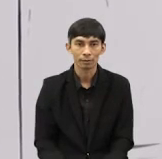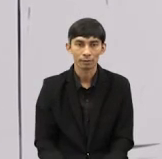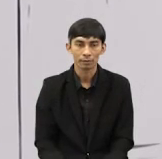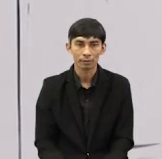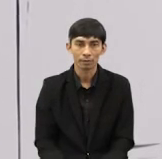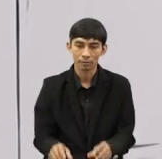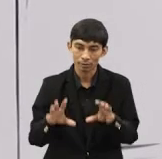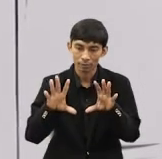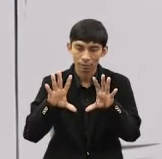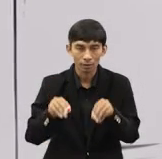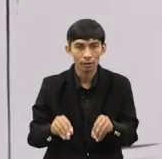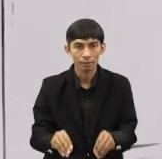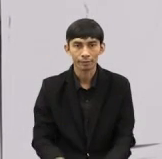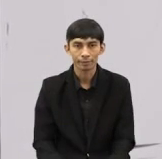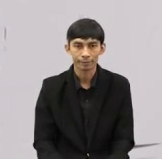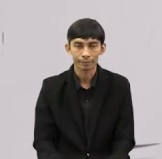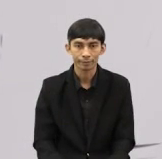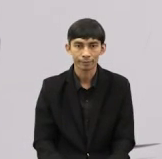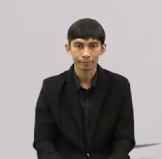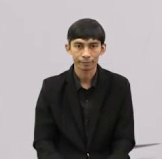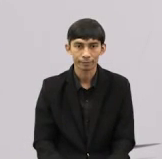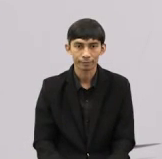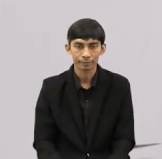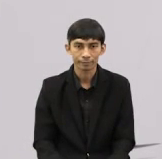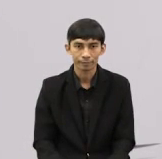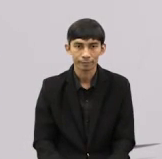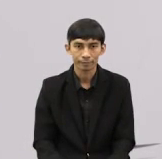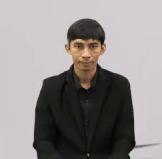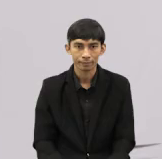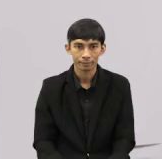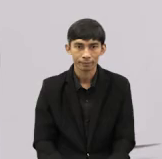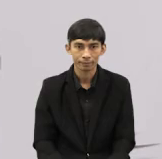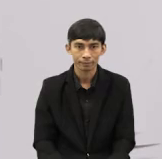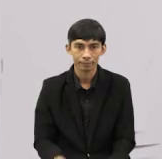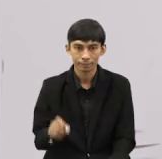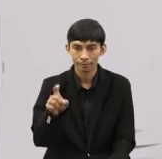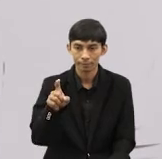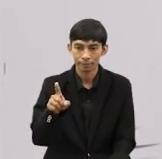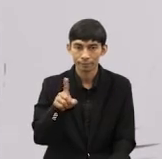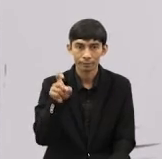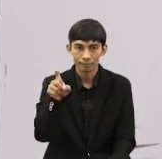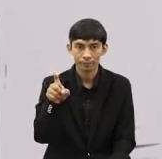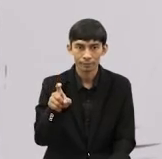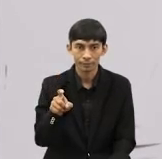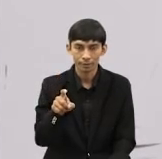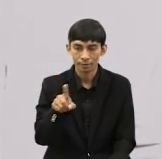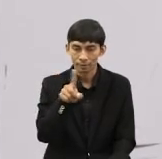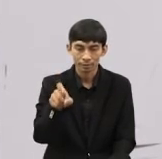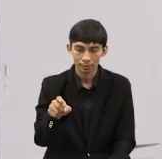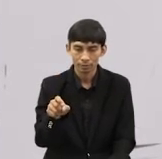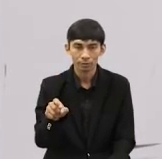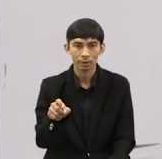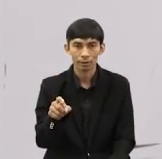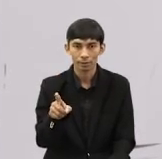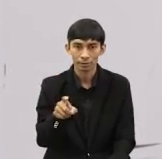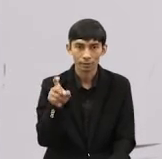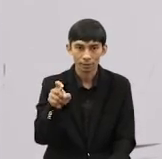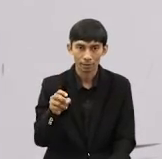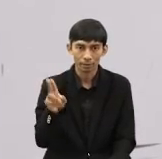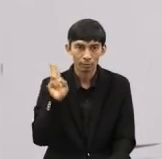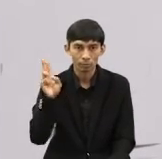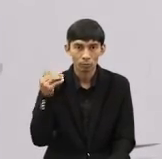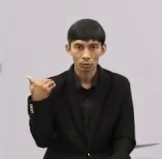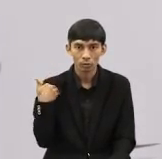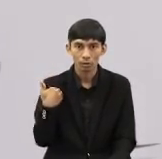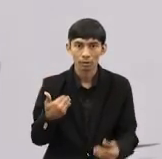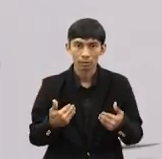chà cứ bỏ con thơ lệch ấy xâm nua xua thả tá bù xóm nờ xo xì mong